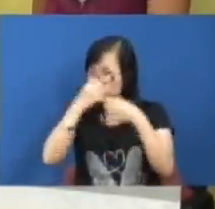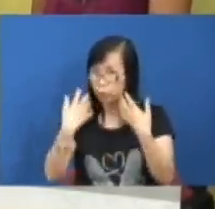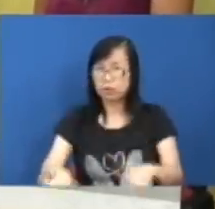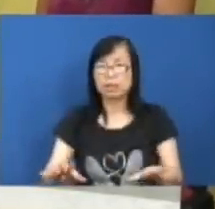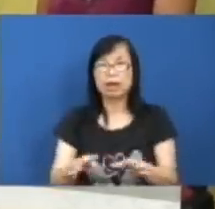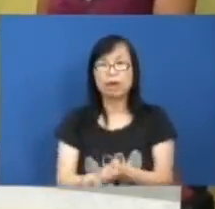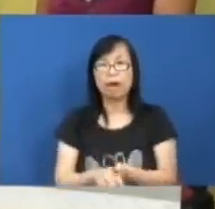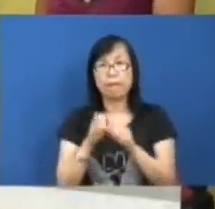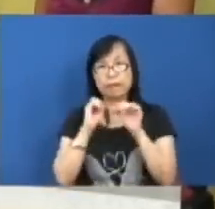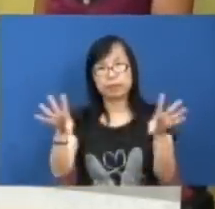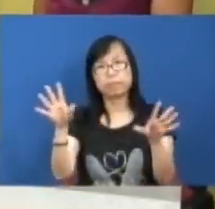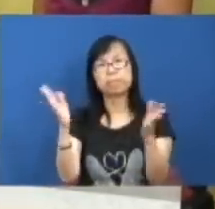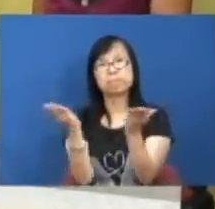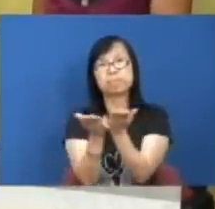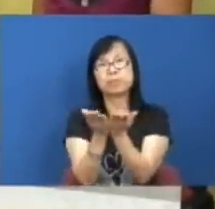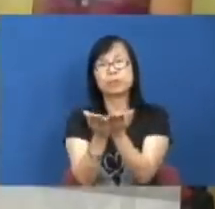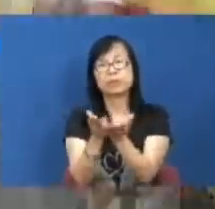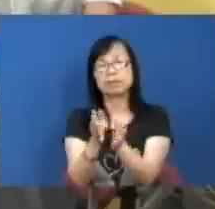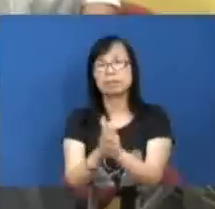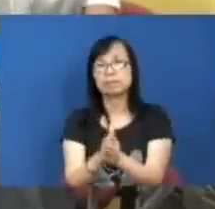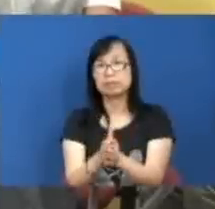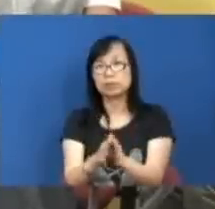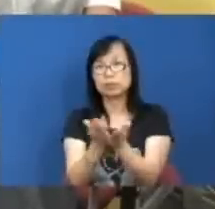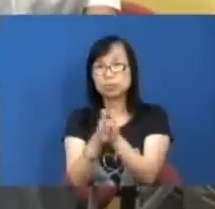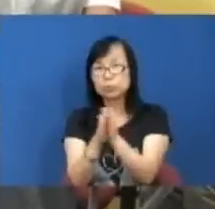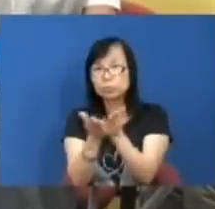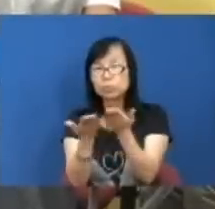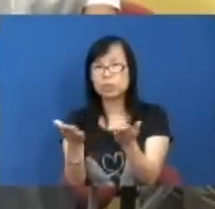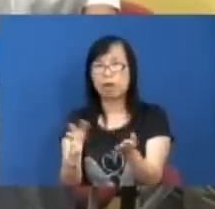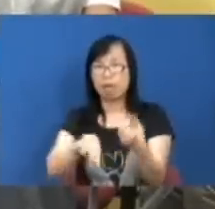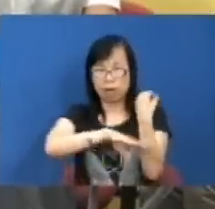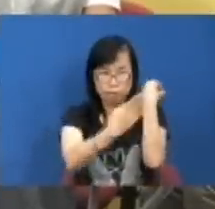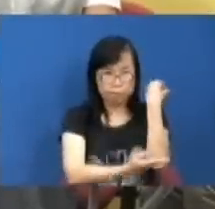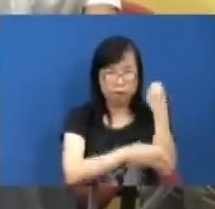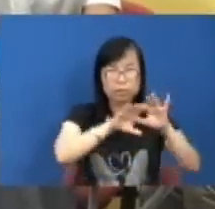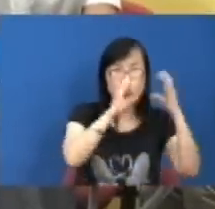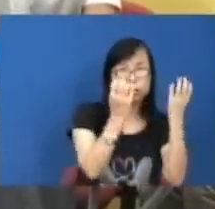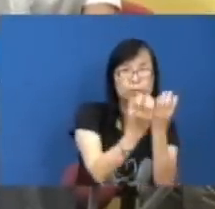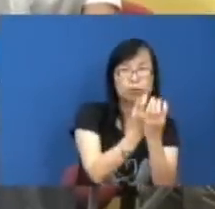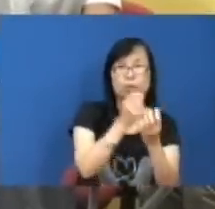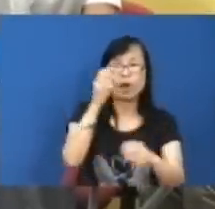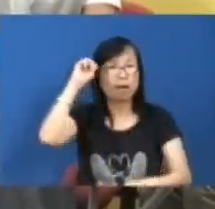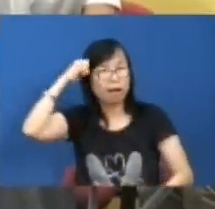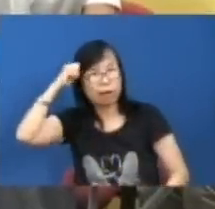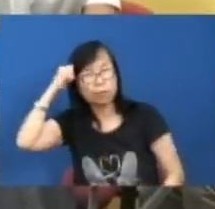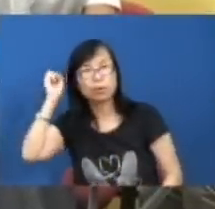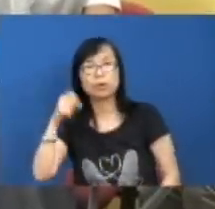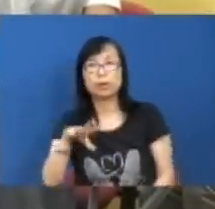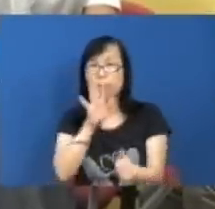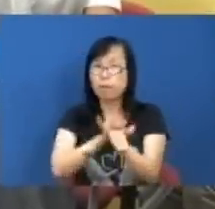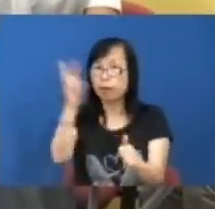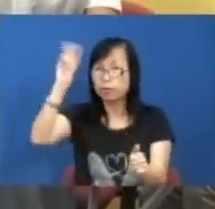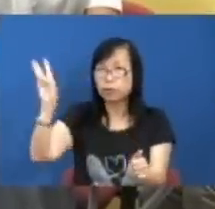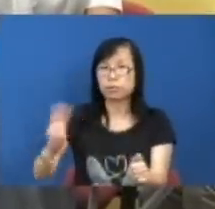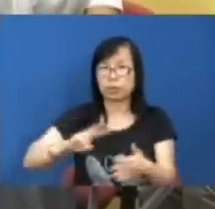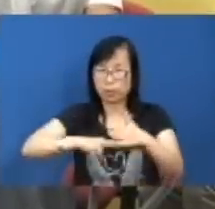出嗰個油漆嘅保證書。 係啊，因為呢樣嘢咧，將來各位法團主席去處理或者考慮用邊個防水或者邊